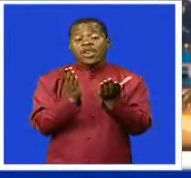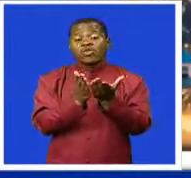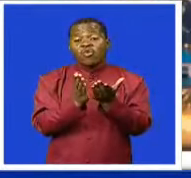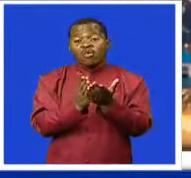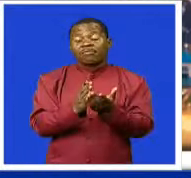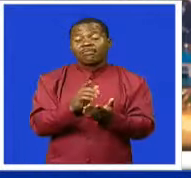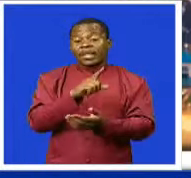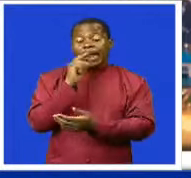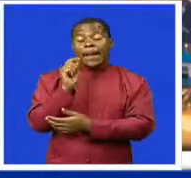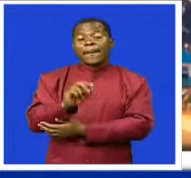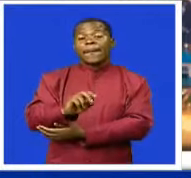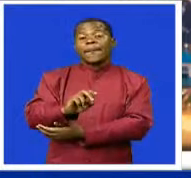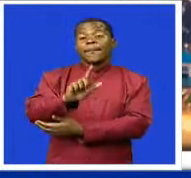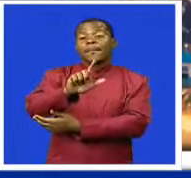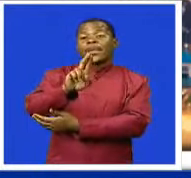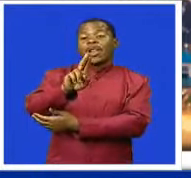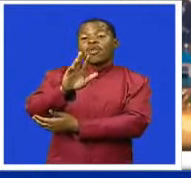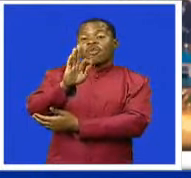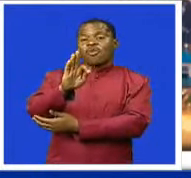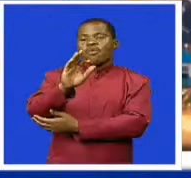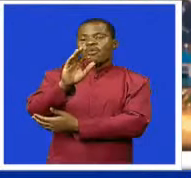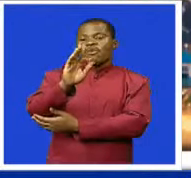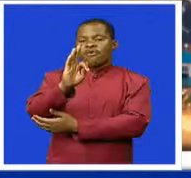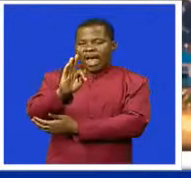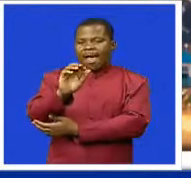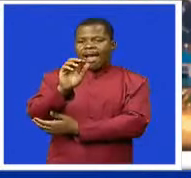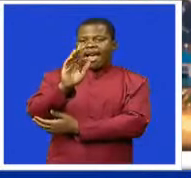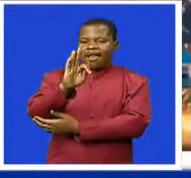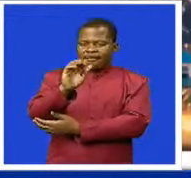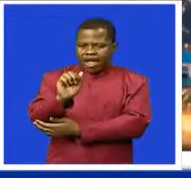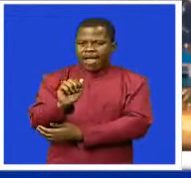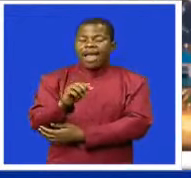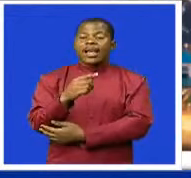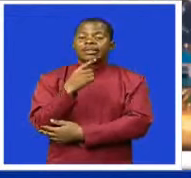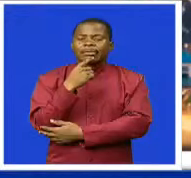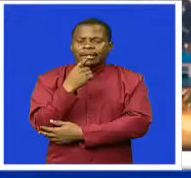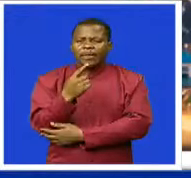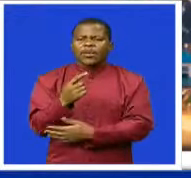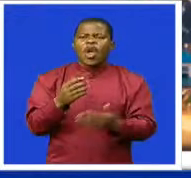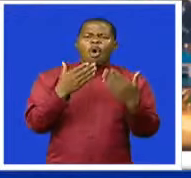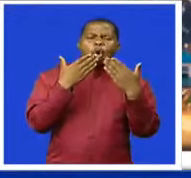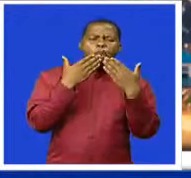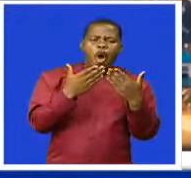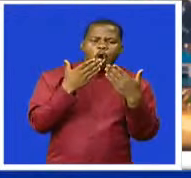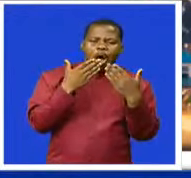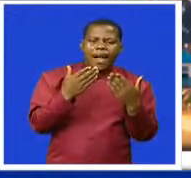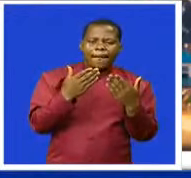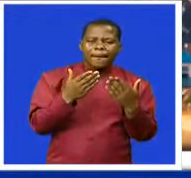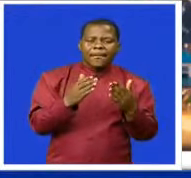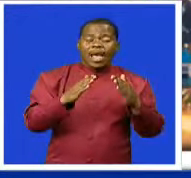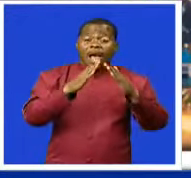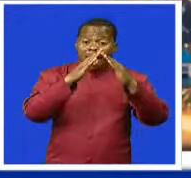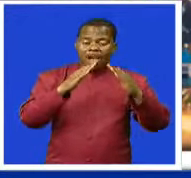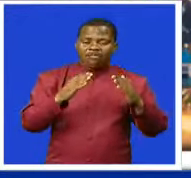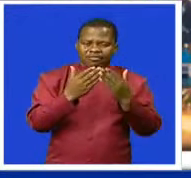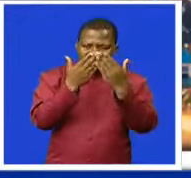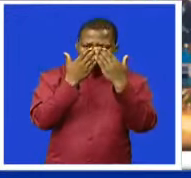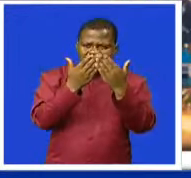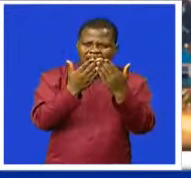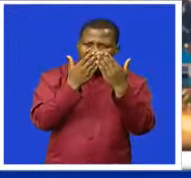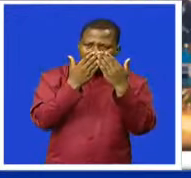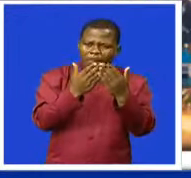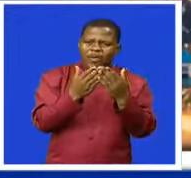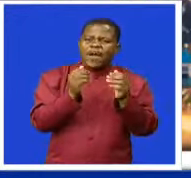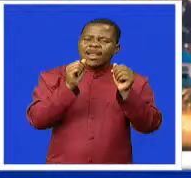tifundo etikolweni njengoba lesikola sakulifafa sisemakhaya lapho umsakado ungakhona kufinyelela kahle